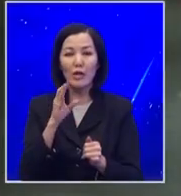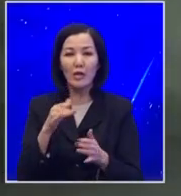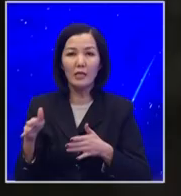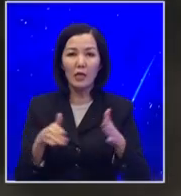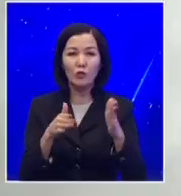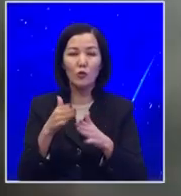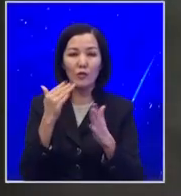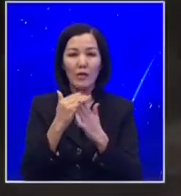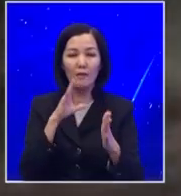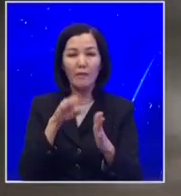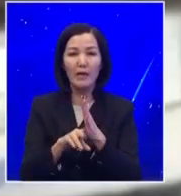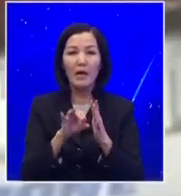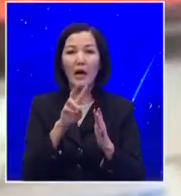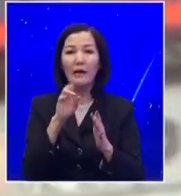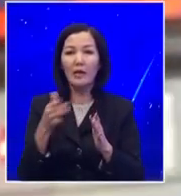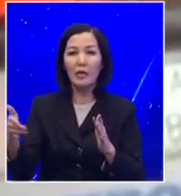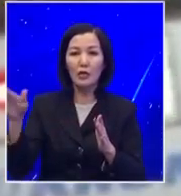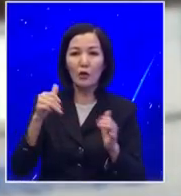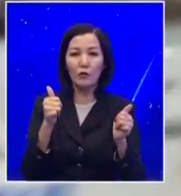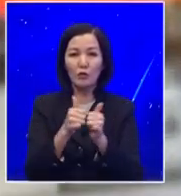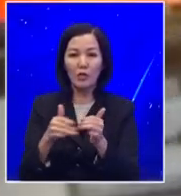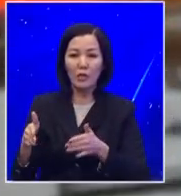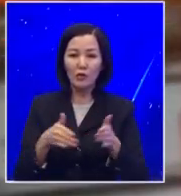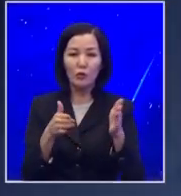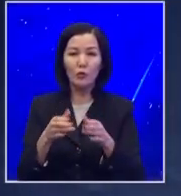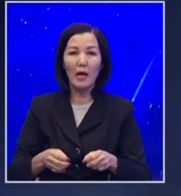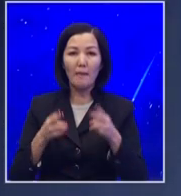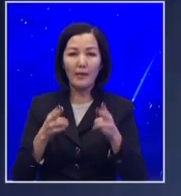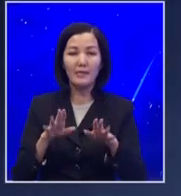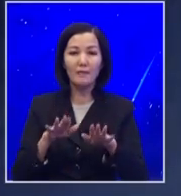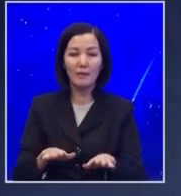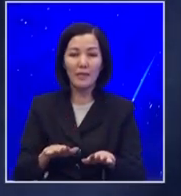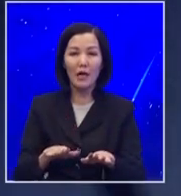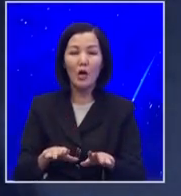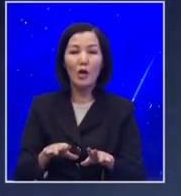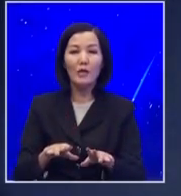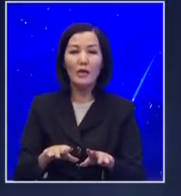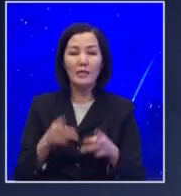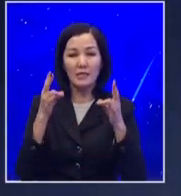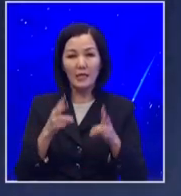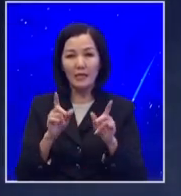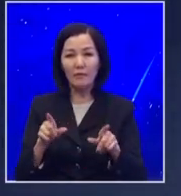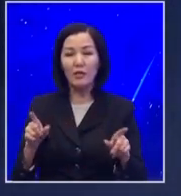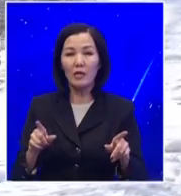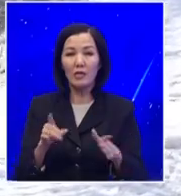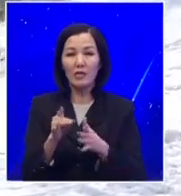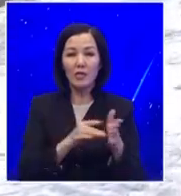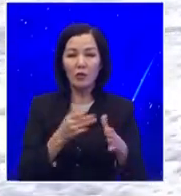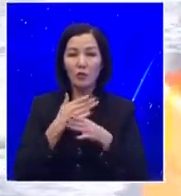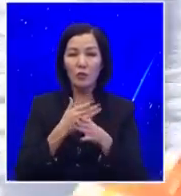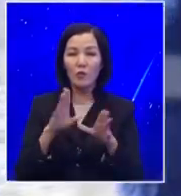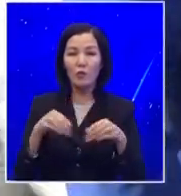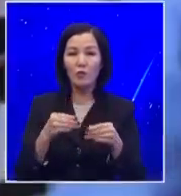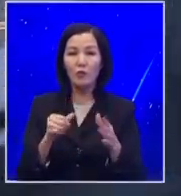жолдар бар. Және Архарлы, Алтынемел мен Ырғайты асулары да осы тізімде. Дәл осы аймақтарда зардап шеккендерге уақытында көмек көрсету